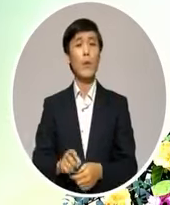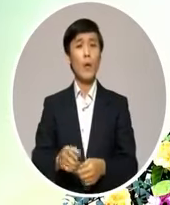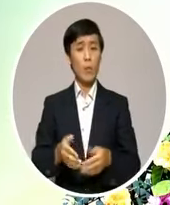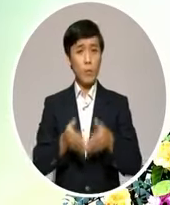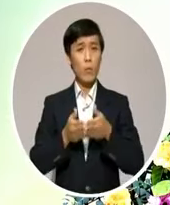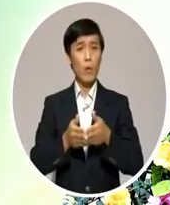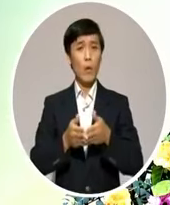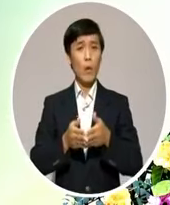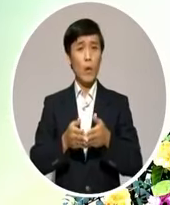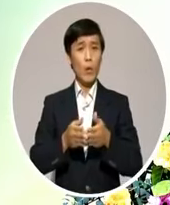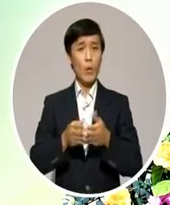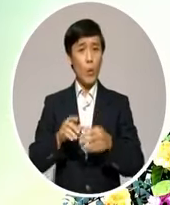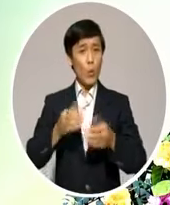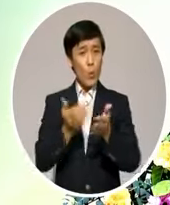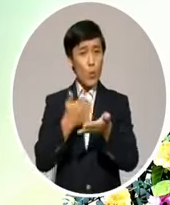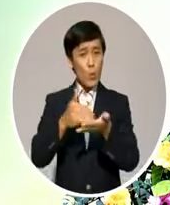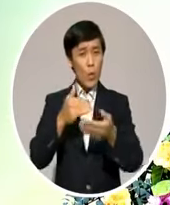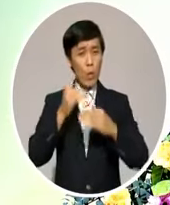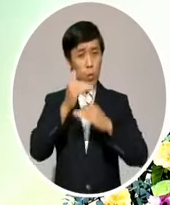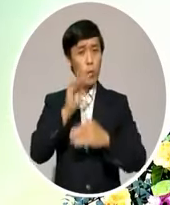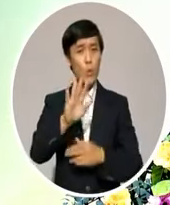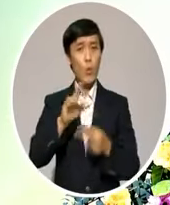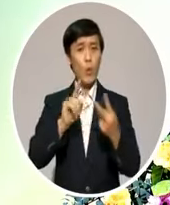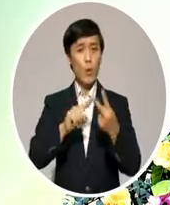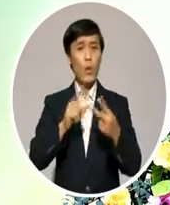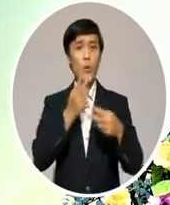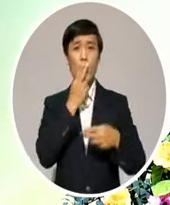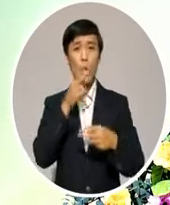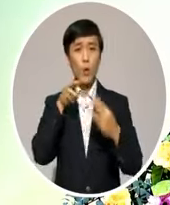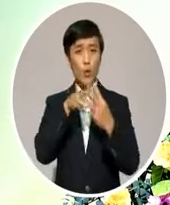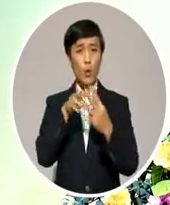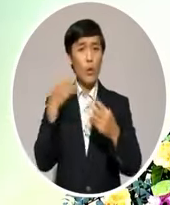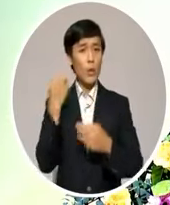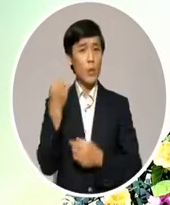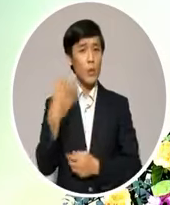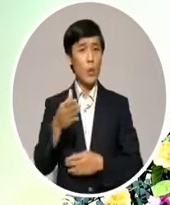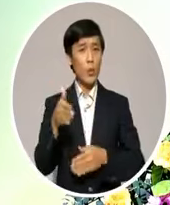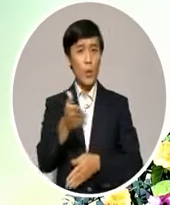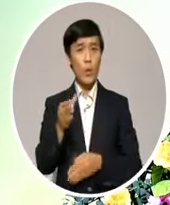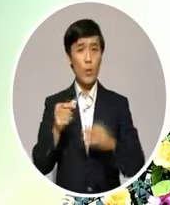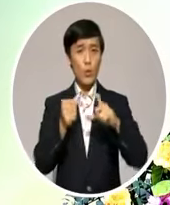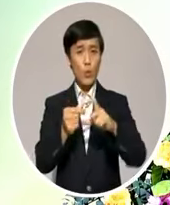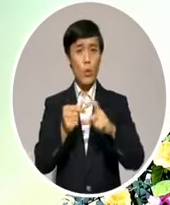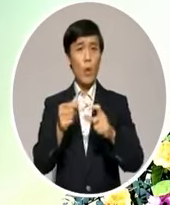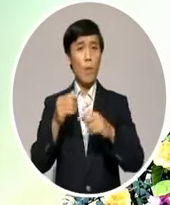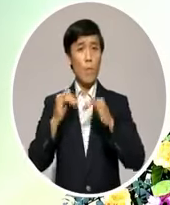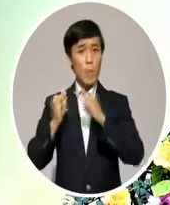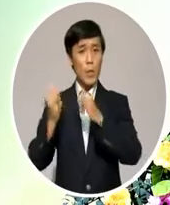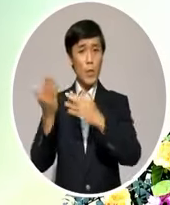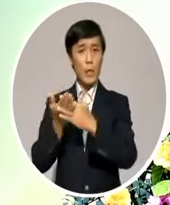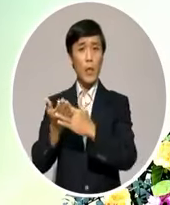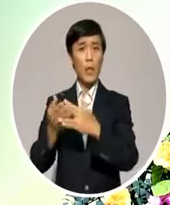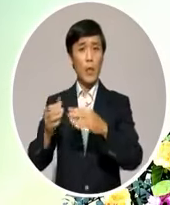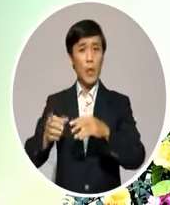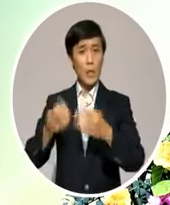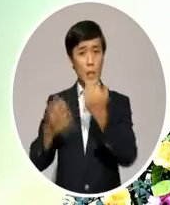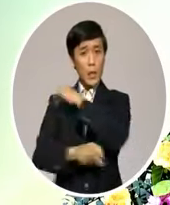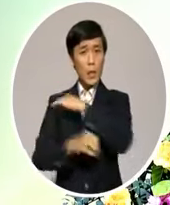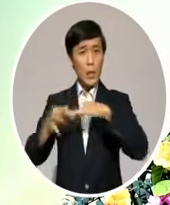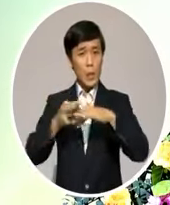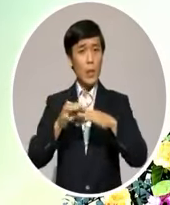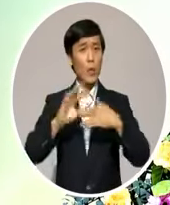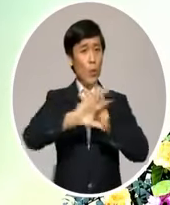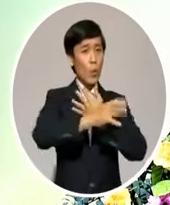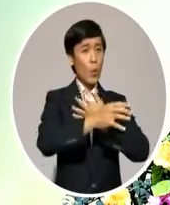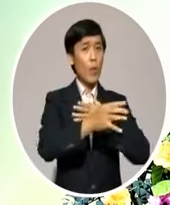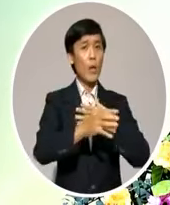必须在我们有限的一个预算，譬如说我们亚洲新湾区，未来我们会引进民间的寿险资金，跟国外的这些大型的投资厂